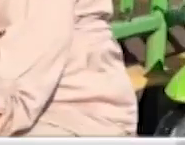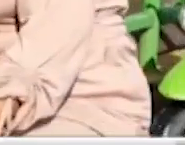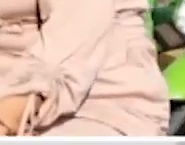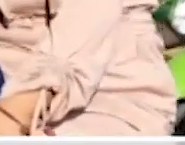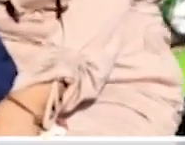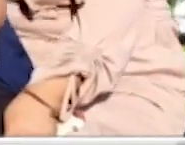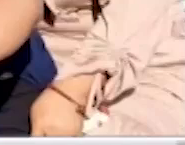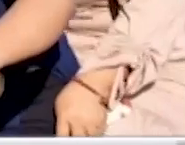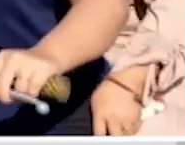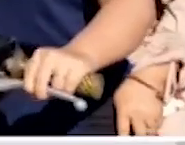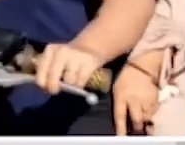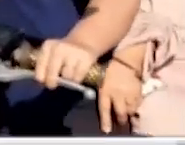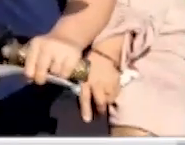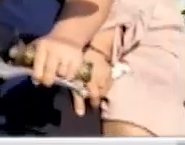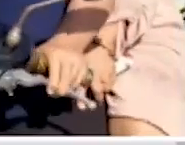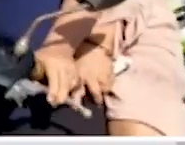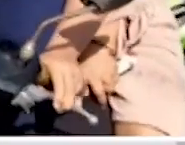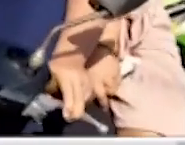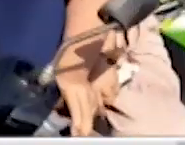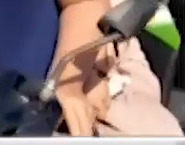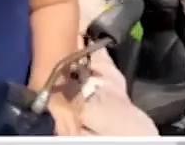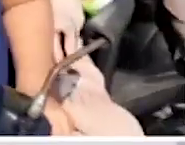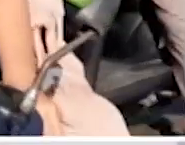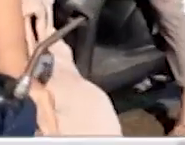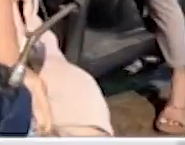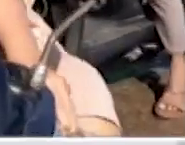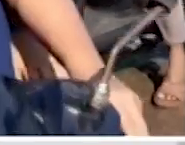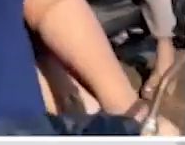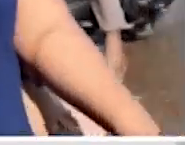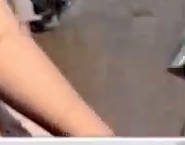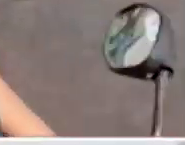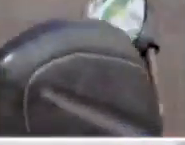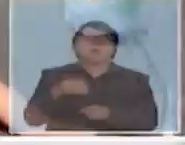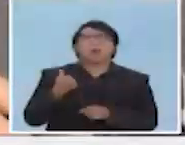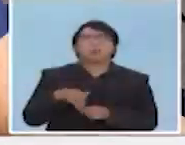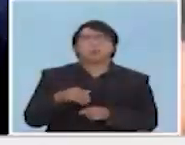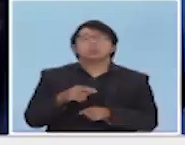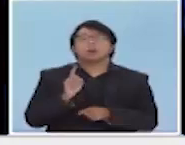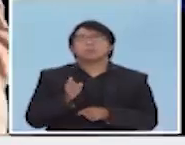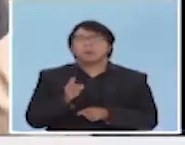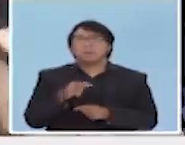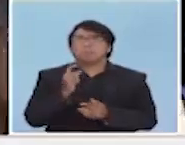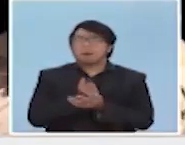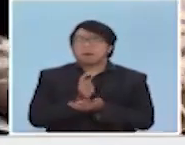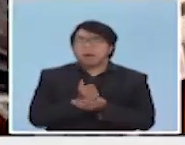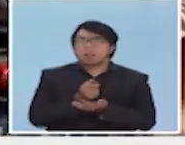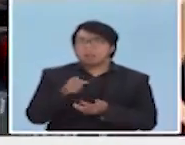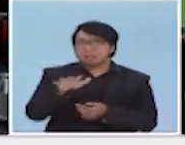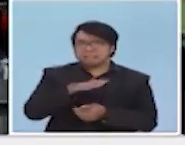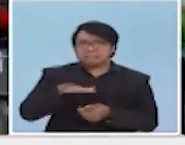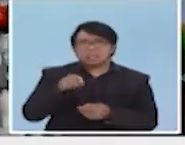dari para pedagang di sana ini menolak untuk menjalani rapid test, sementara di sana juga termasuk ke dalam lingkup zona merah, Cahaya? Iya,